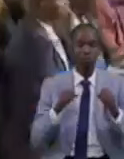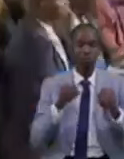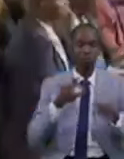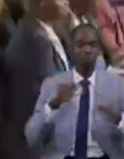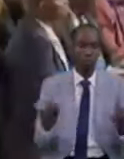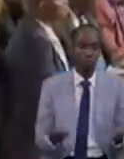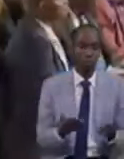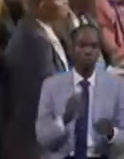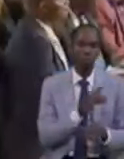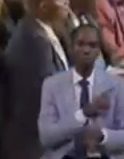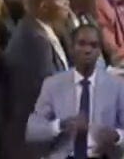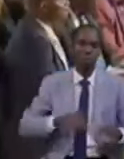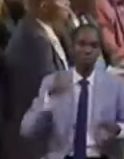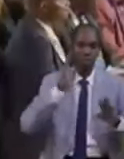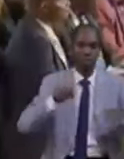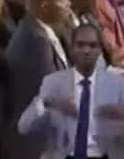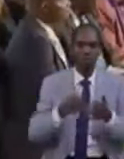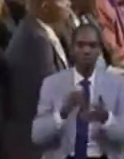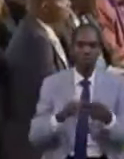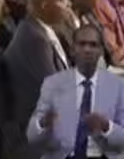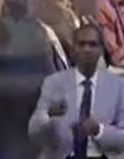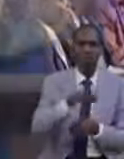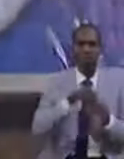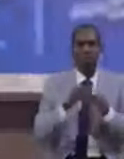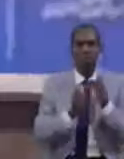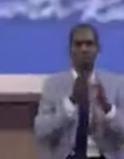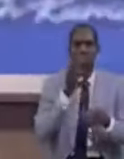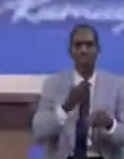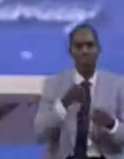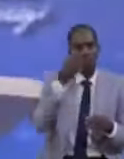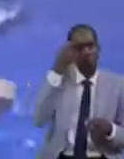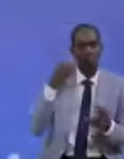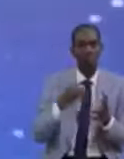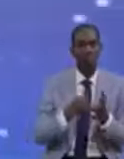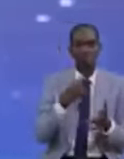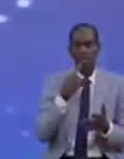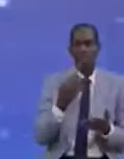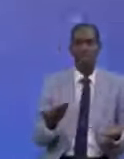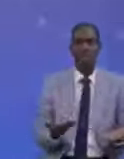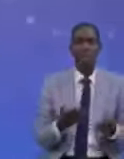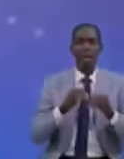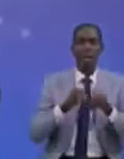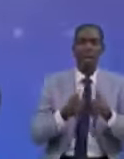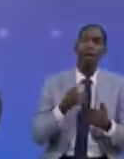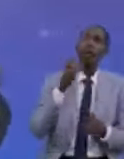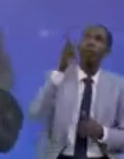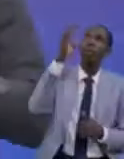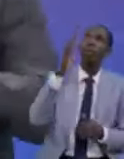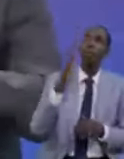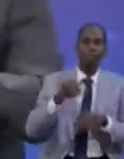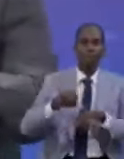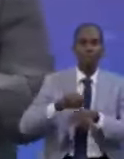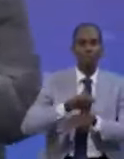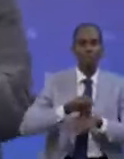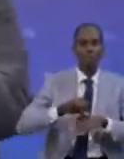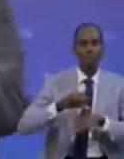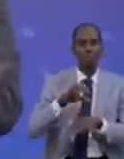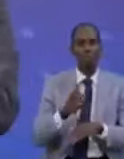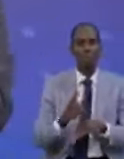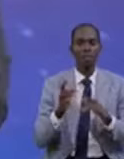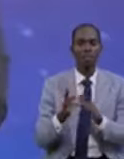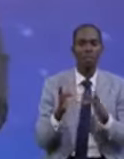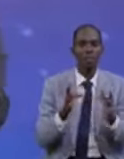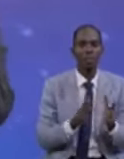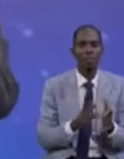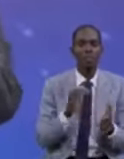seur va te réveiller relever parce que d comment Dieu a OIN Jésus ça c'est notre